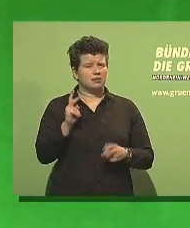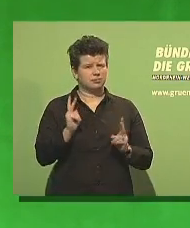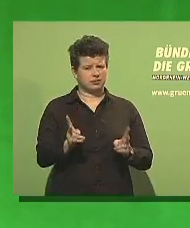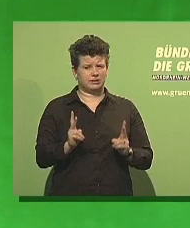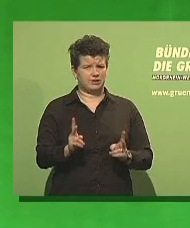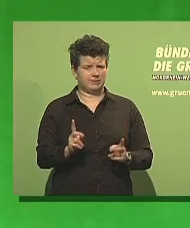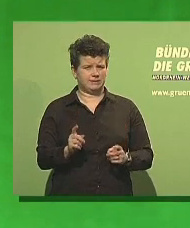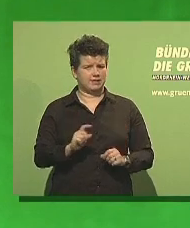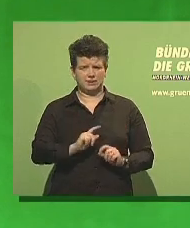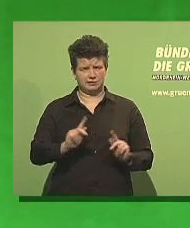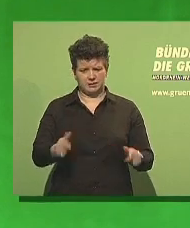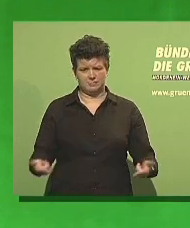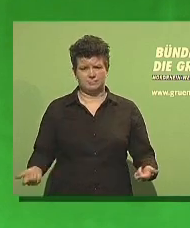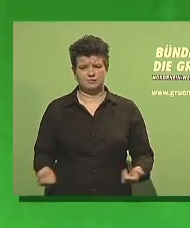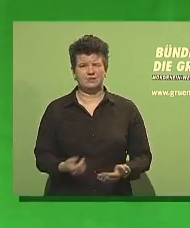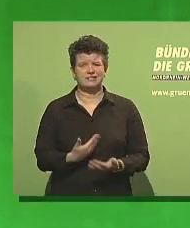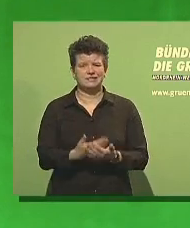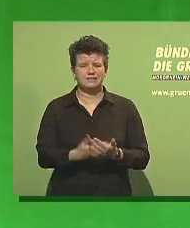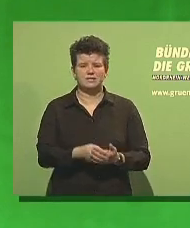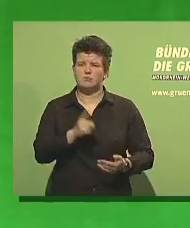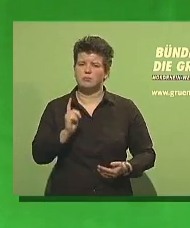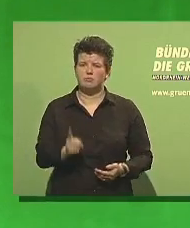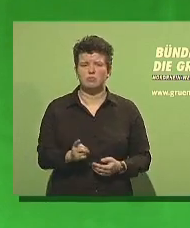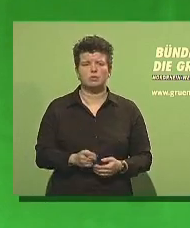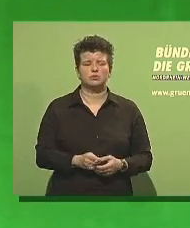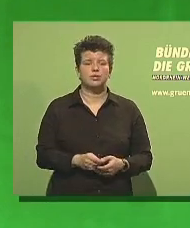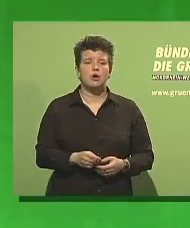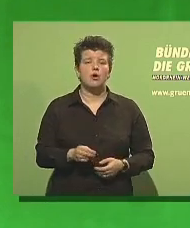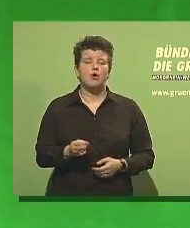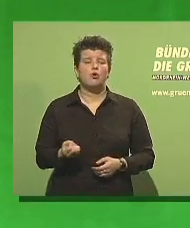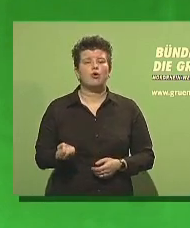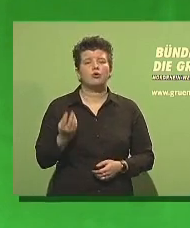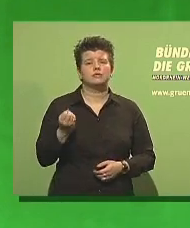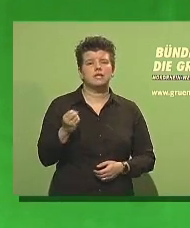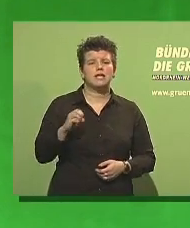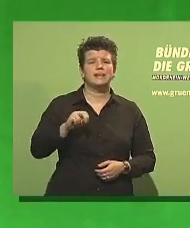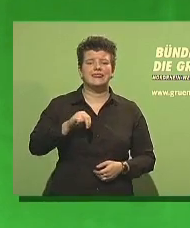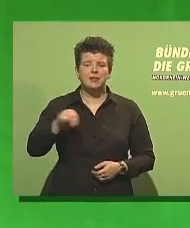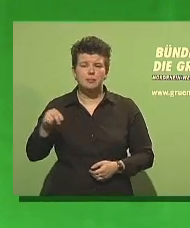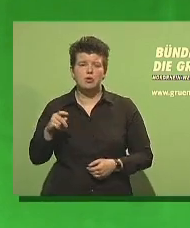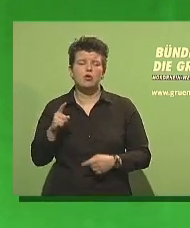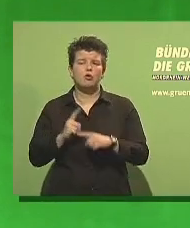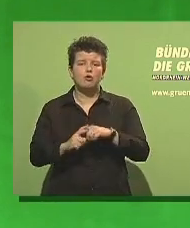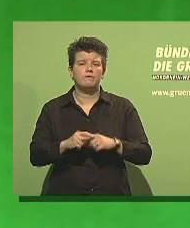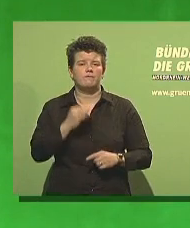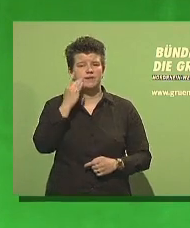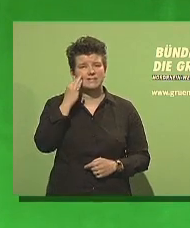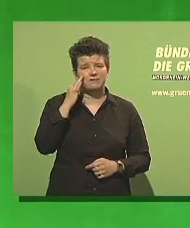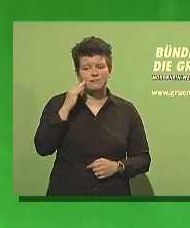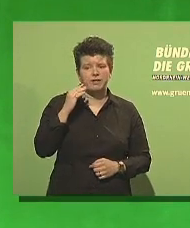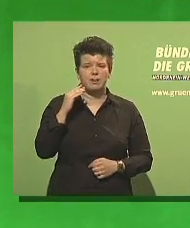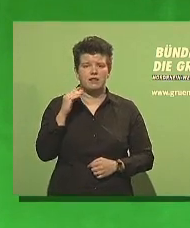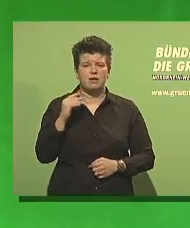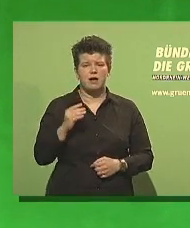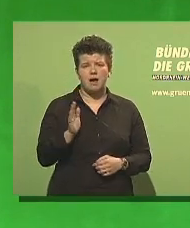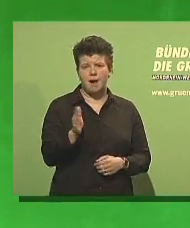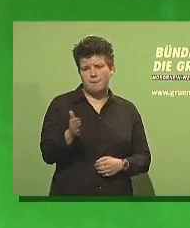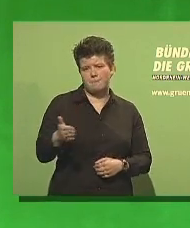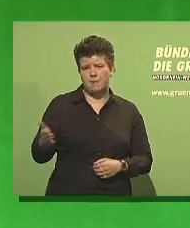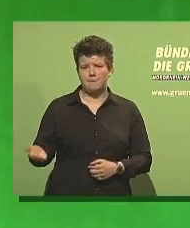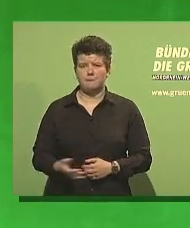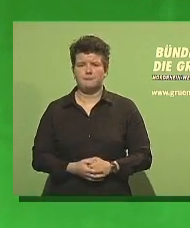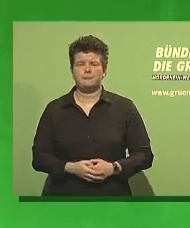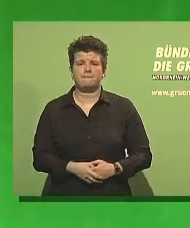uns dieses peinliche Dreigestirn, lasst uns Rösler, Niebel und Westerwelle in die